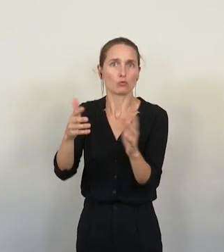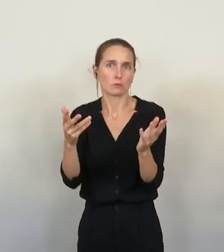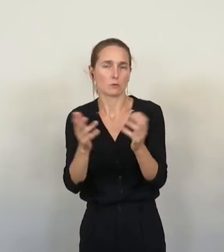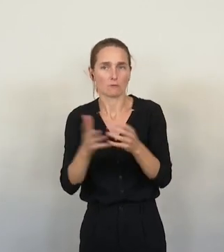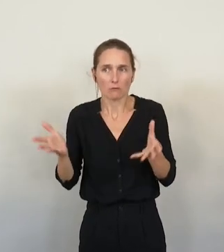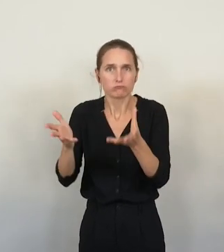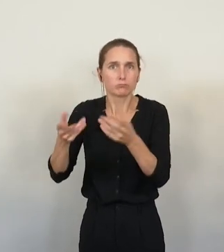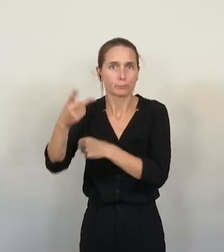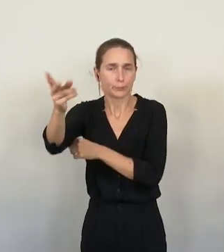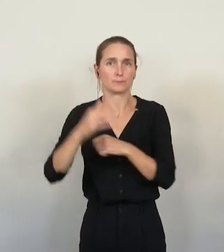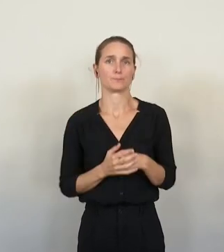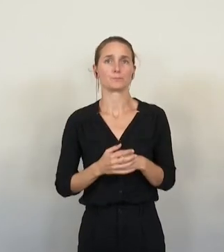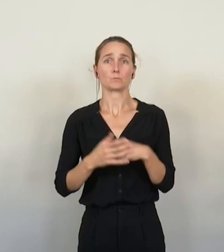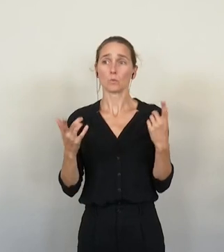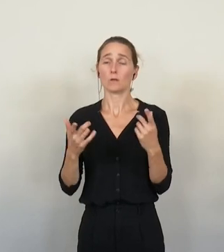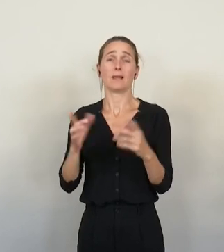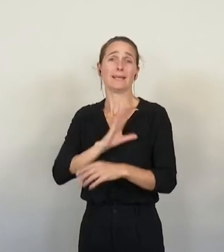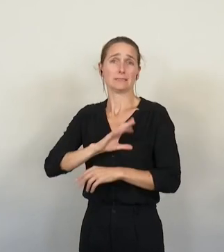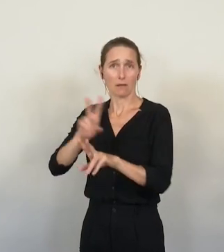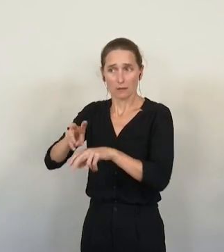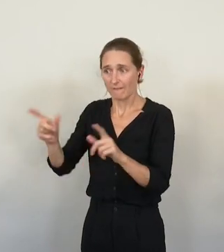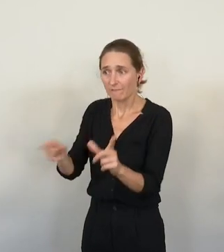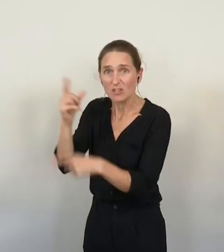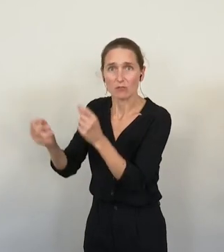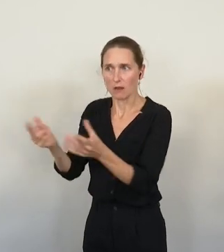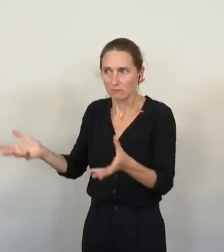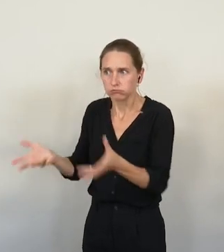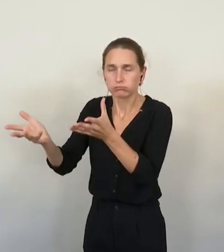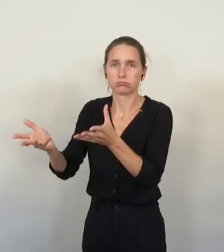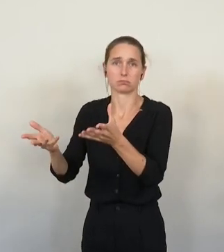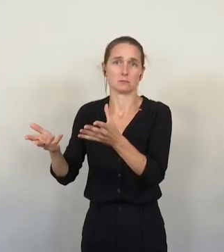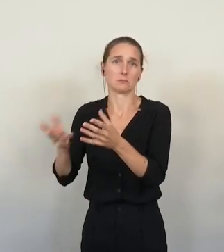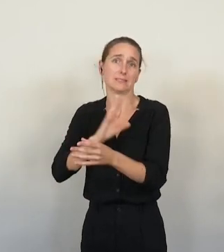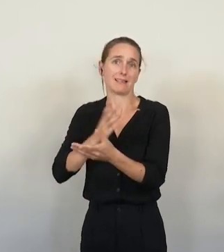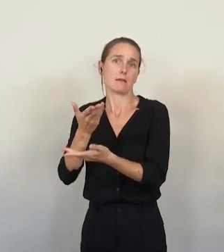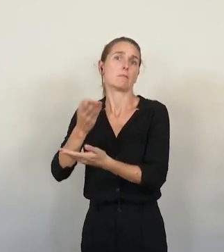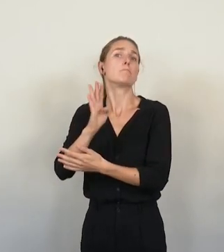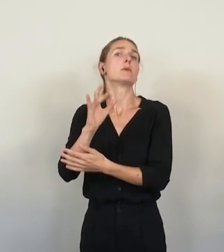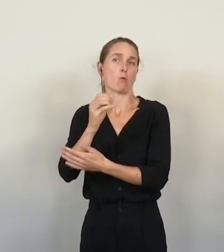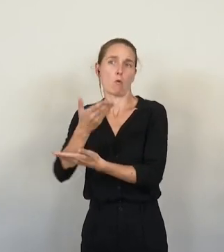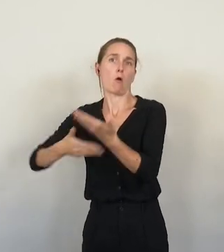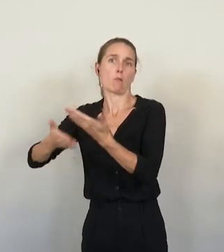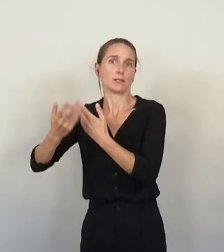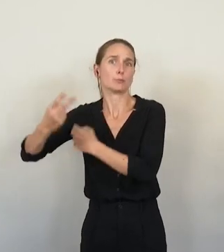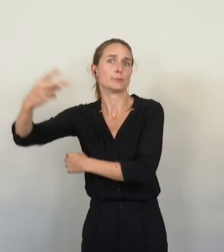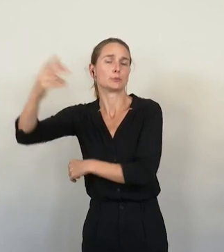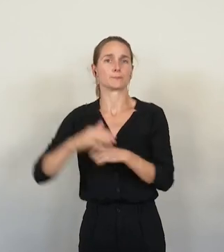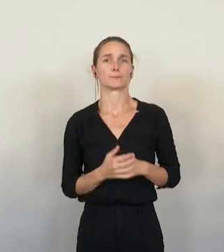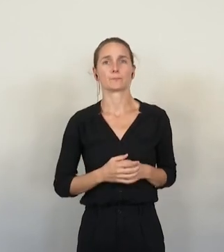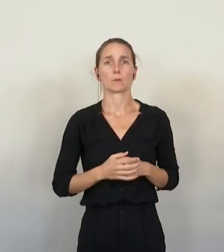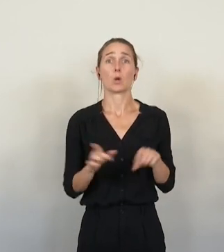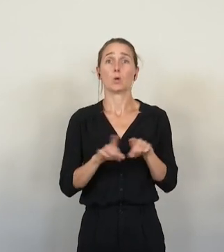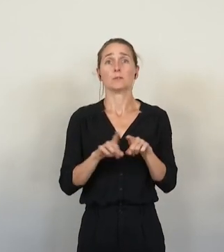pourtend vers 70 % des surfaces en agriculture biologique et les levier de l'assiette et là c'est